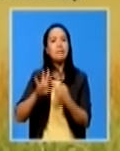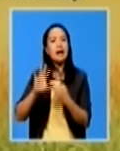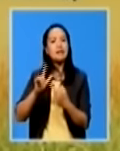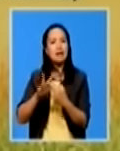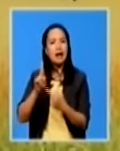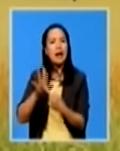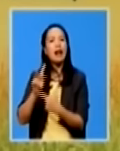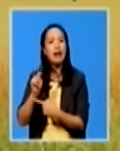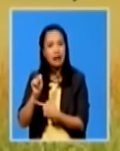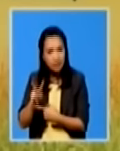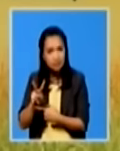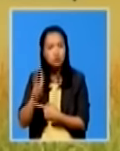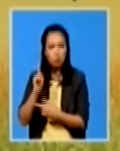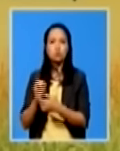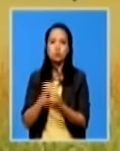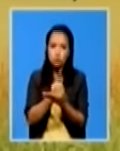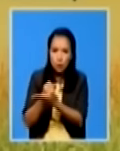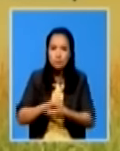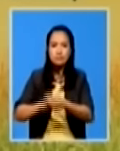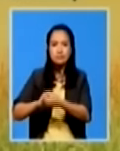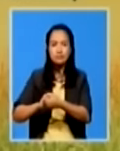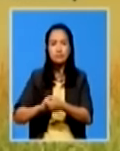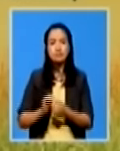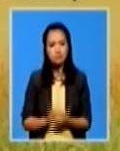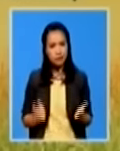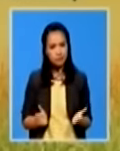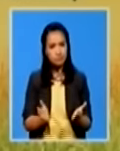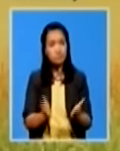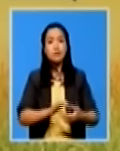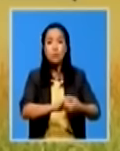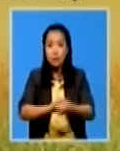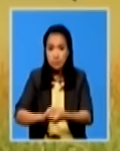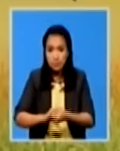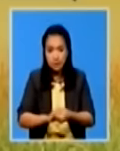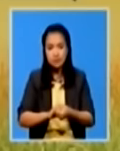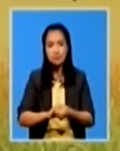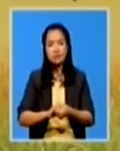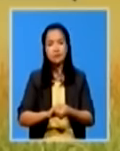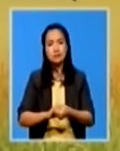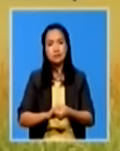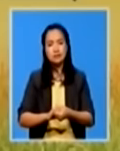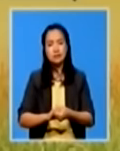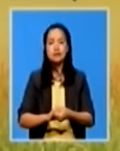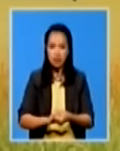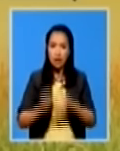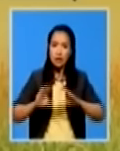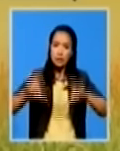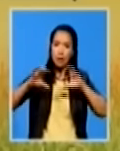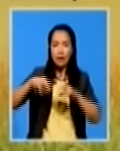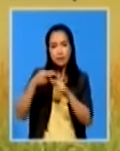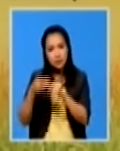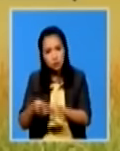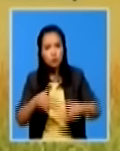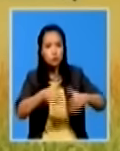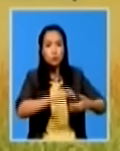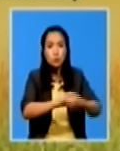1 นะครับเราจะต้องขับเคลื่อนต่อไปทั้งนี้ผลที่เกิดจากความร่วมมือทางแนวทางของประชารัฐเนี่ยมันจะท